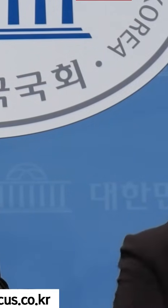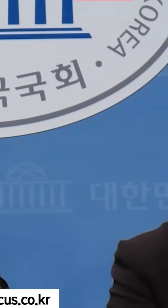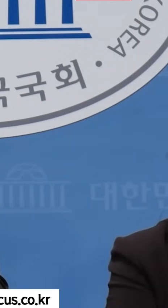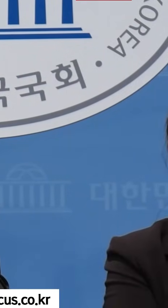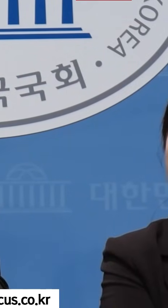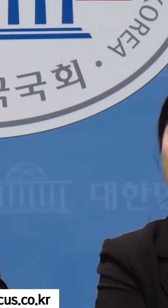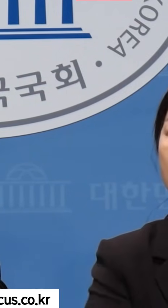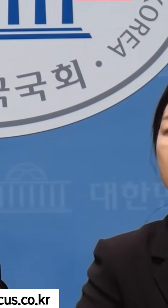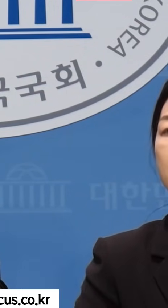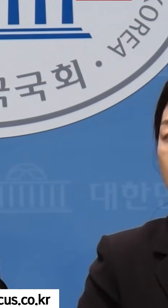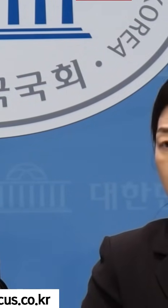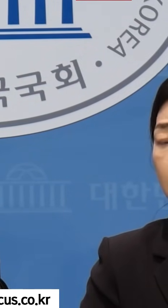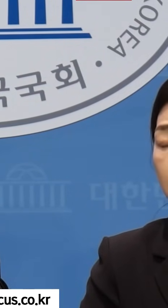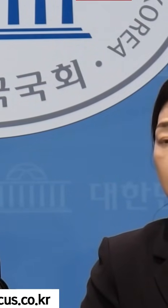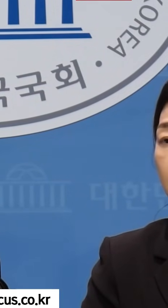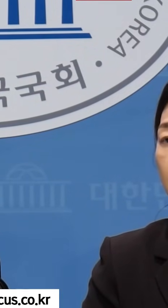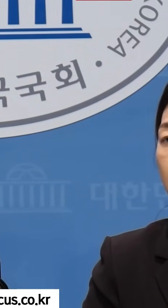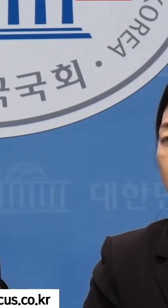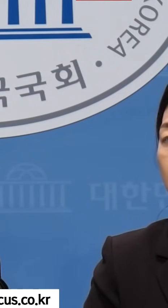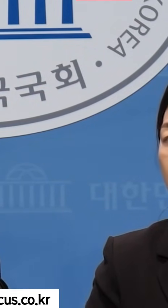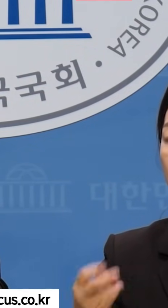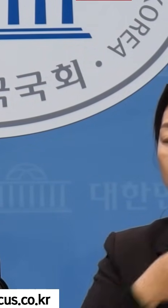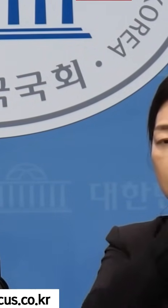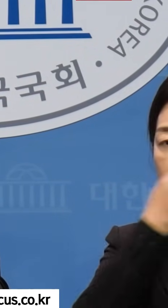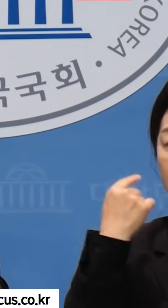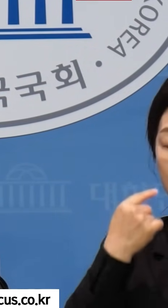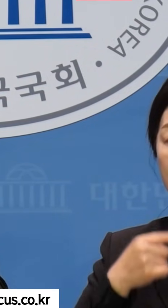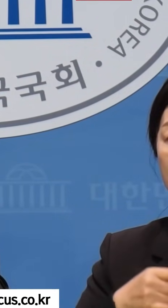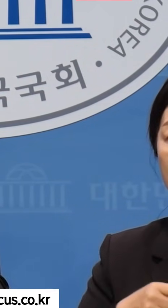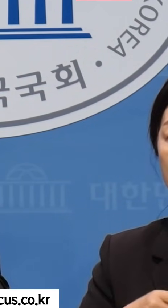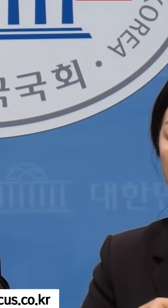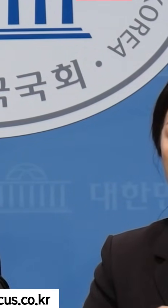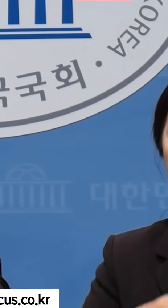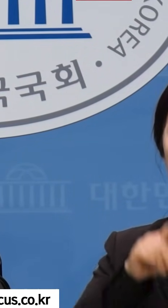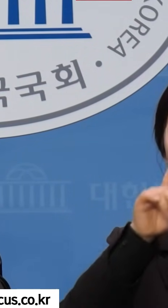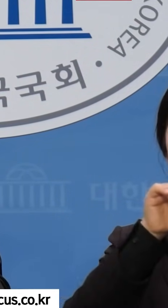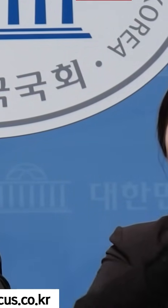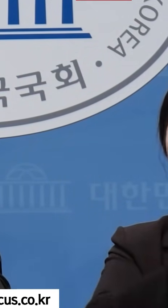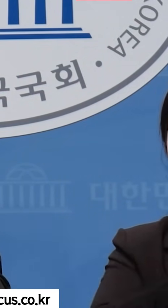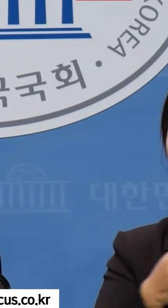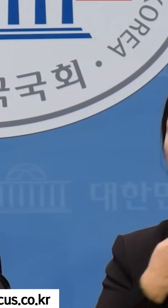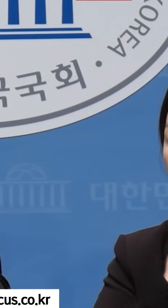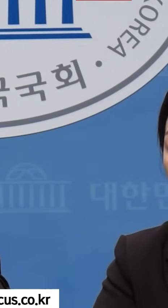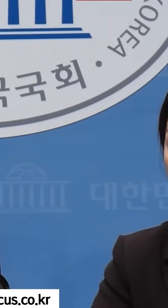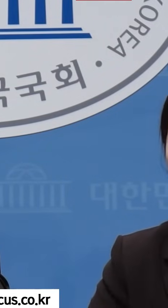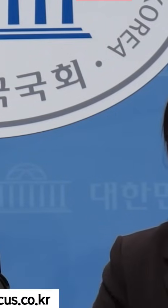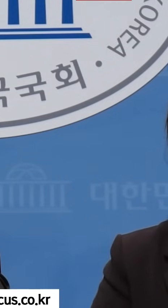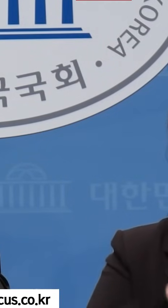성소 판결을 내리면서 세 가지 근거를 대었습니다. 첫 번째,